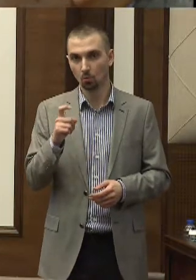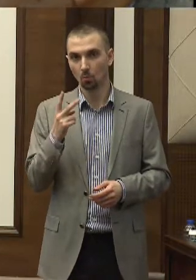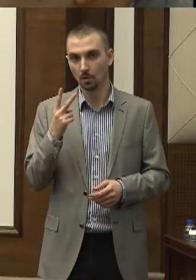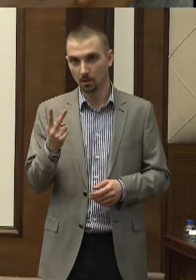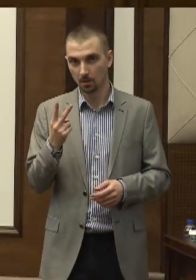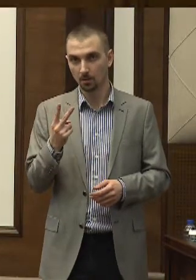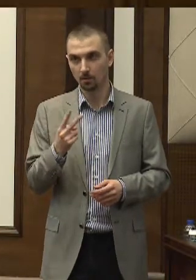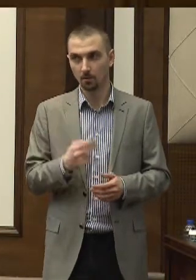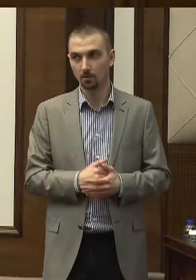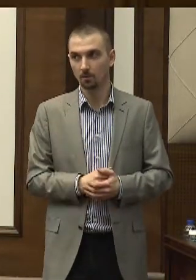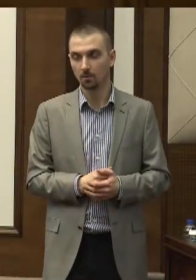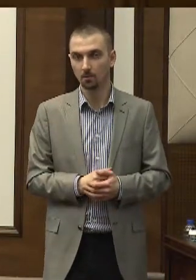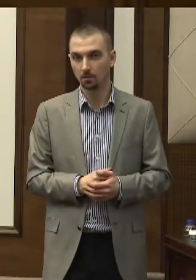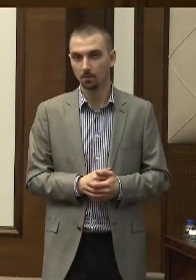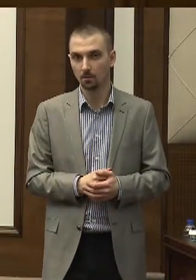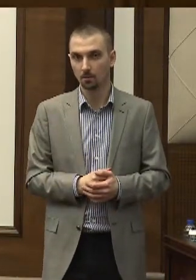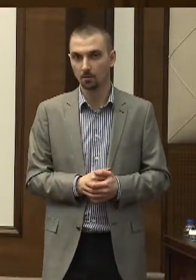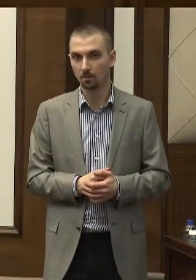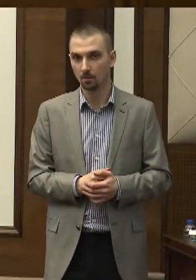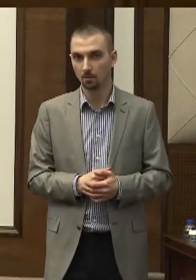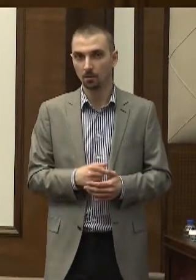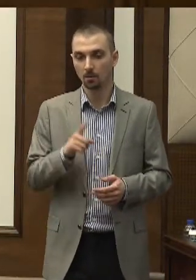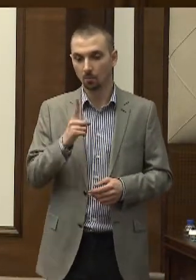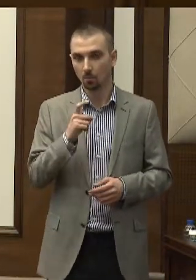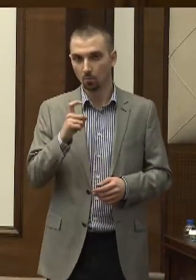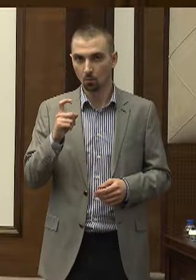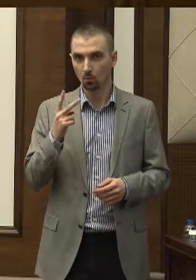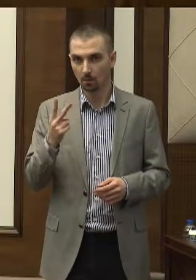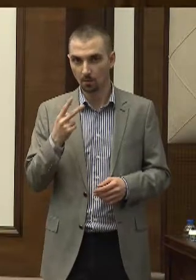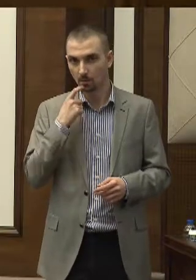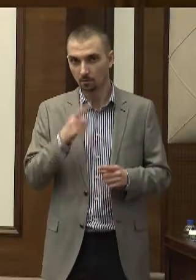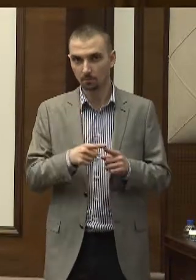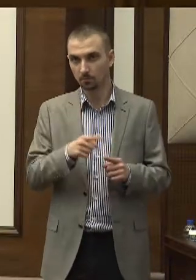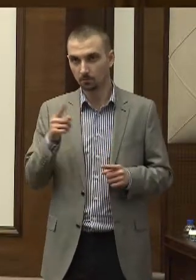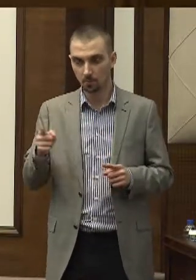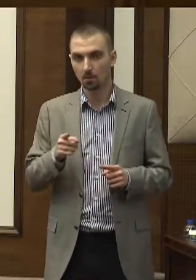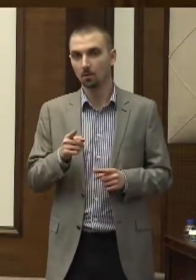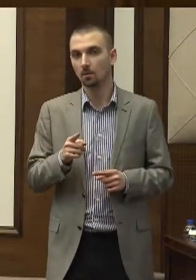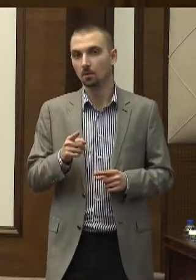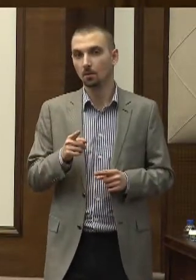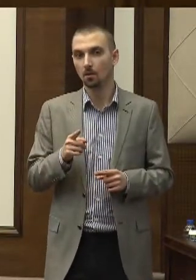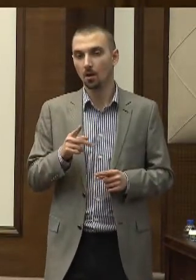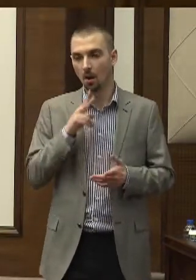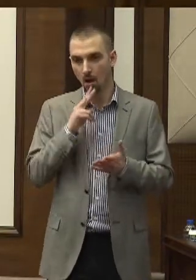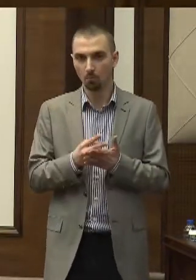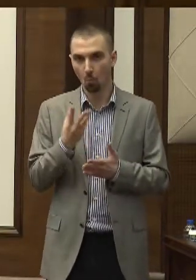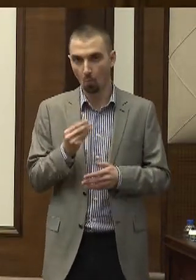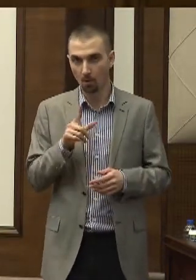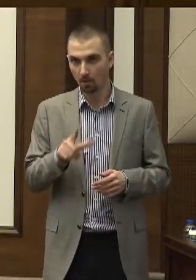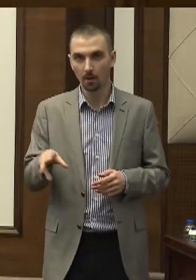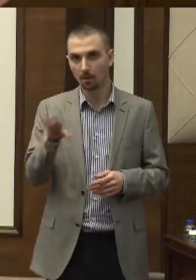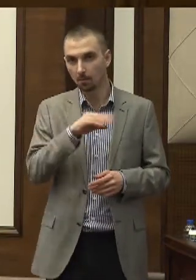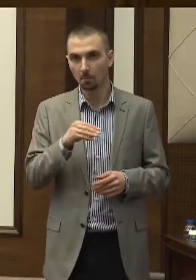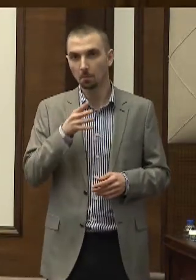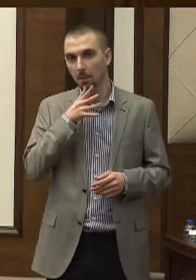çıktı. 90. Kararname yeni çıktı ama. Kararname çıktıktan hemen sonra bütün Türkiye'deki belediyelerin bu kararı, bu tespiti yapması gerekiyordu. Hiç